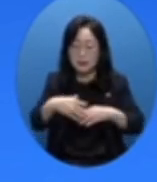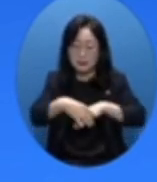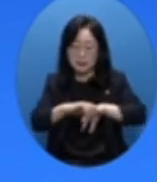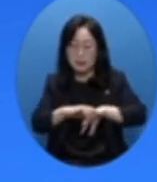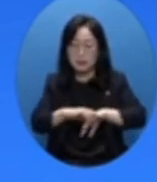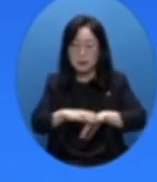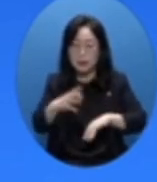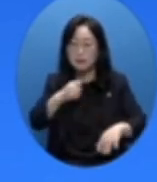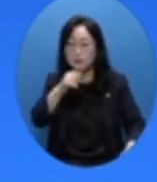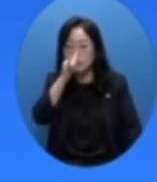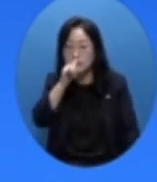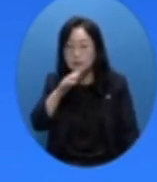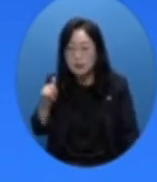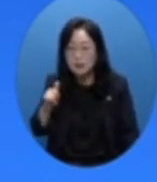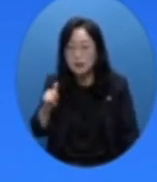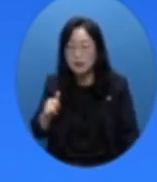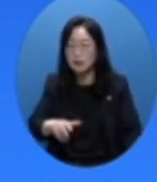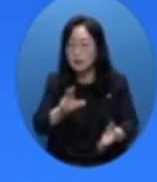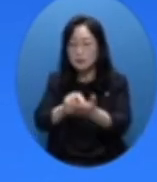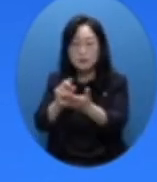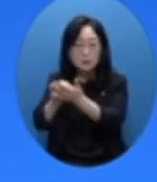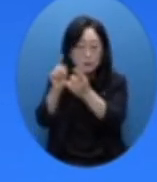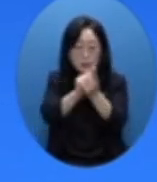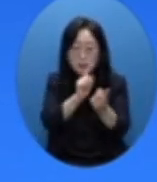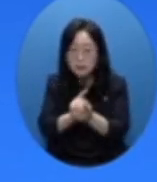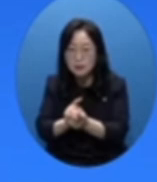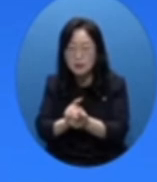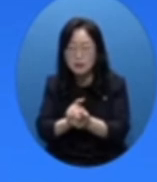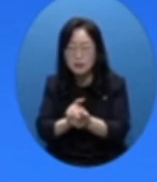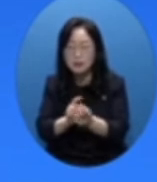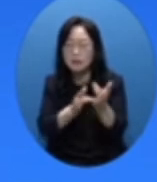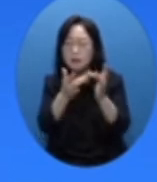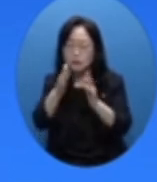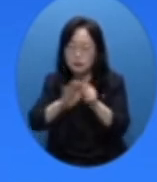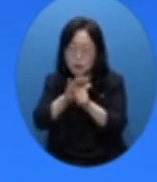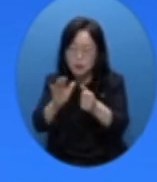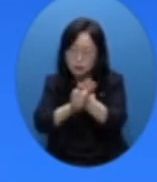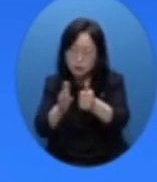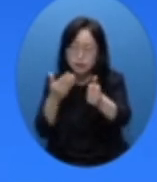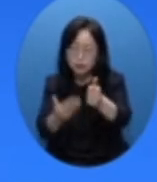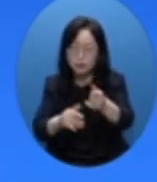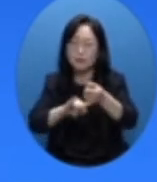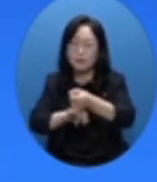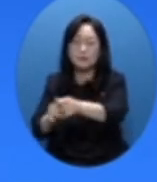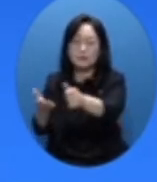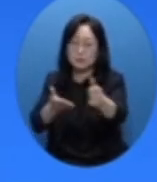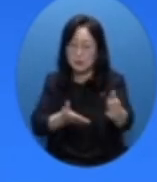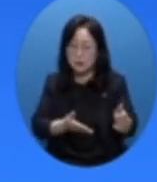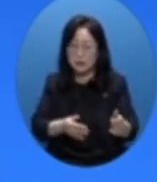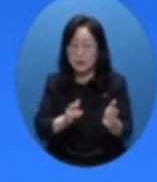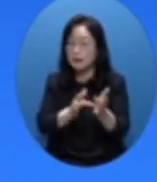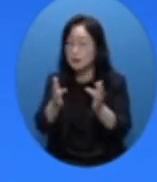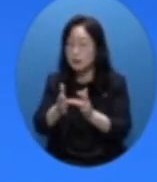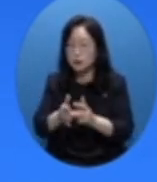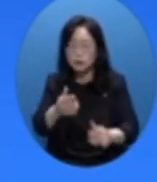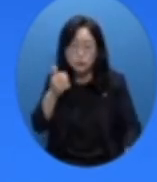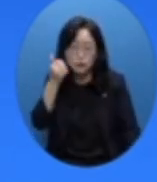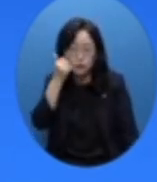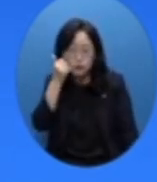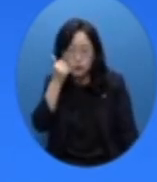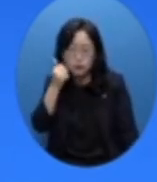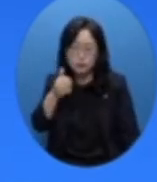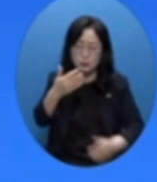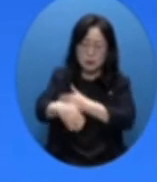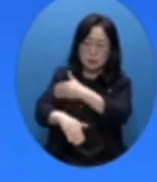사람 문제 만한 사람들을 예수 사라고 돌봐야 되는 것입니다 예수님은 그 누구도 돌보지 않는